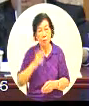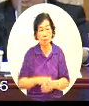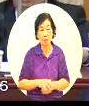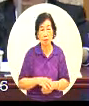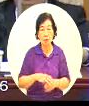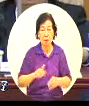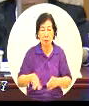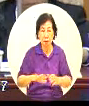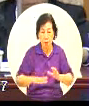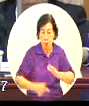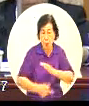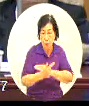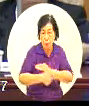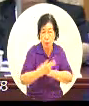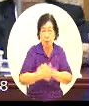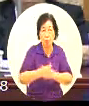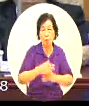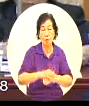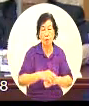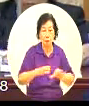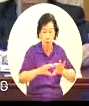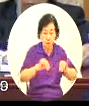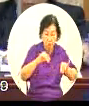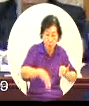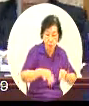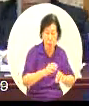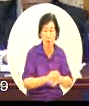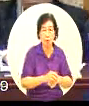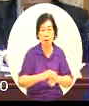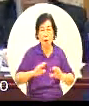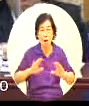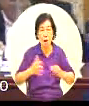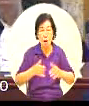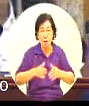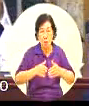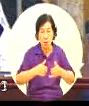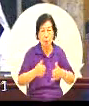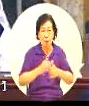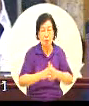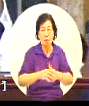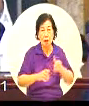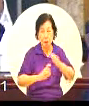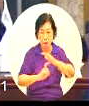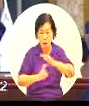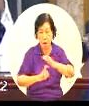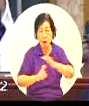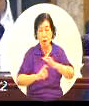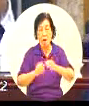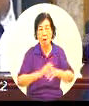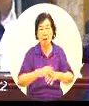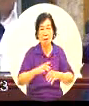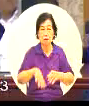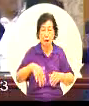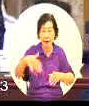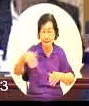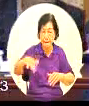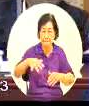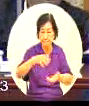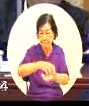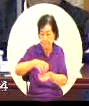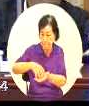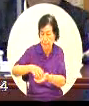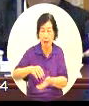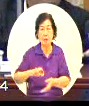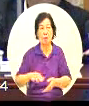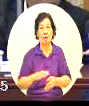极的在整理，就是说包括像仁武地区国道10号两边这些未登记工厂怎么样让它释法的可